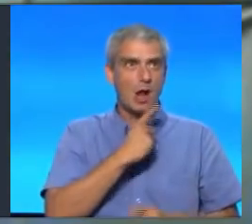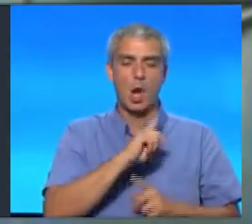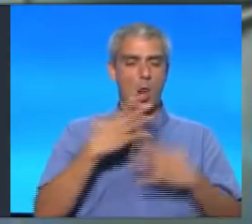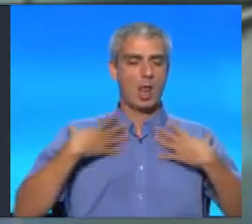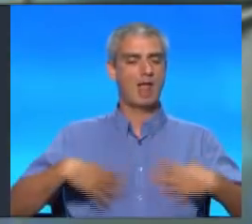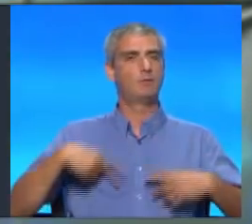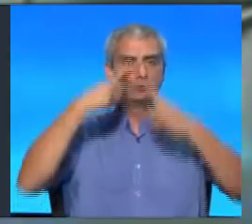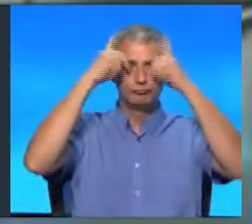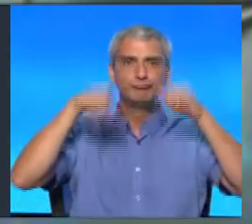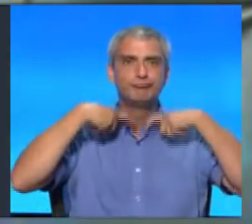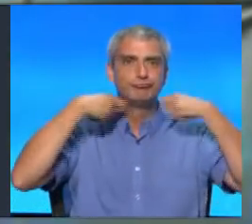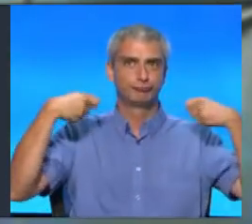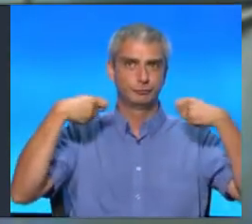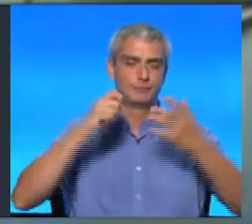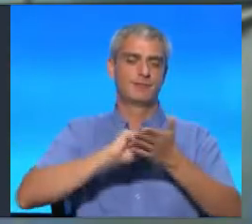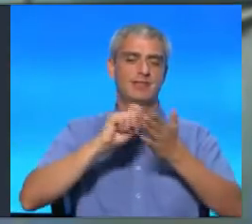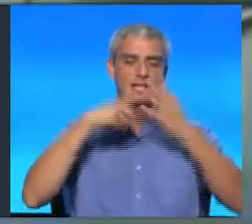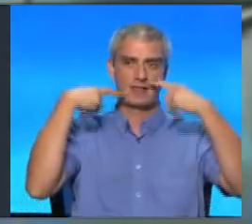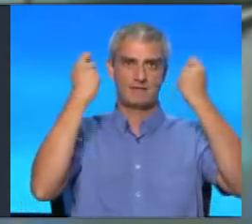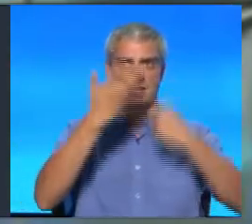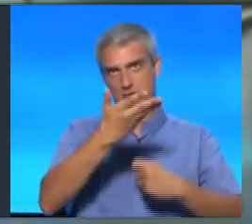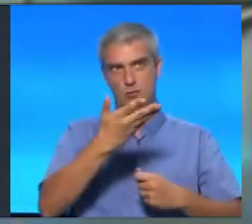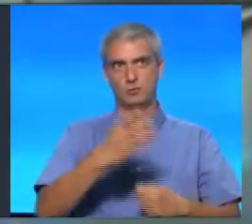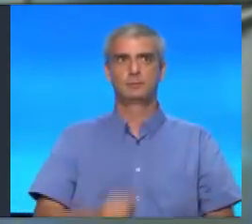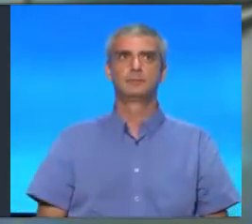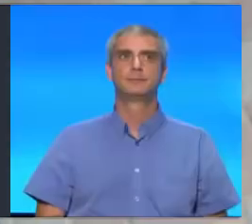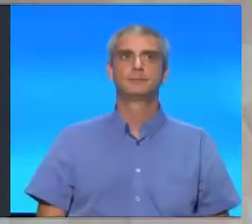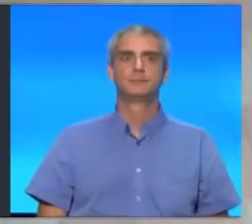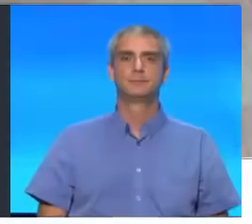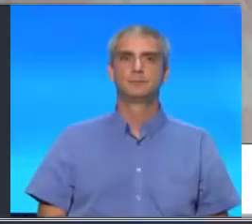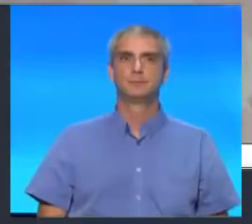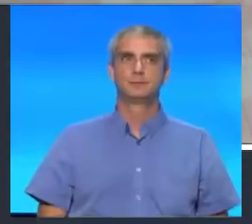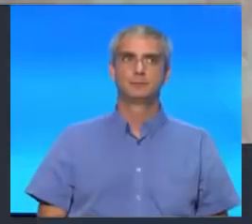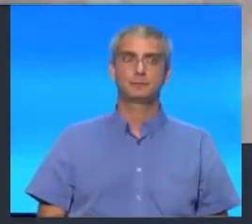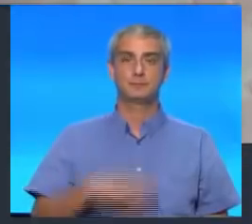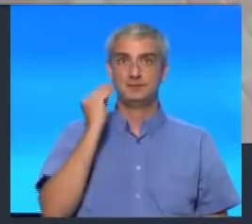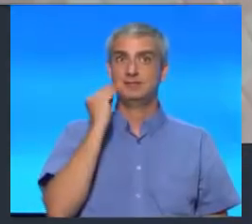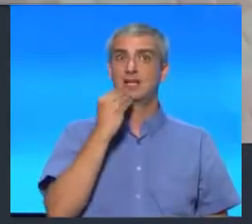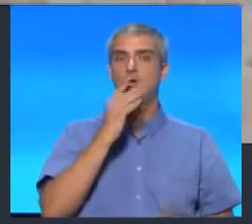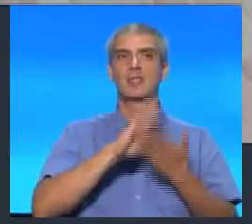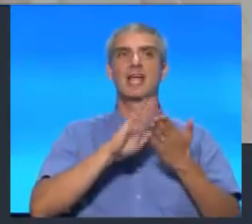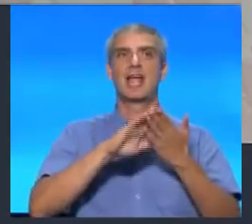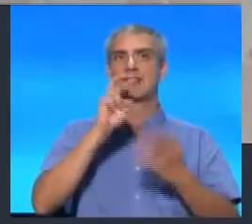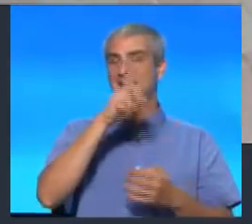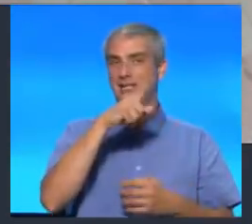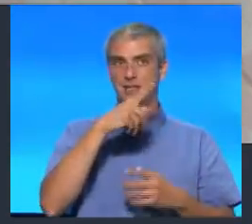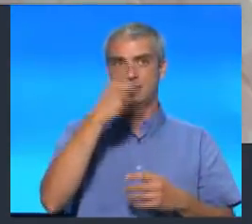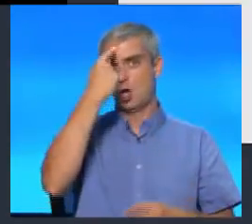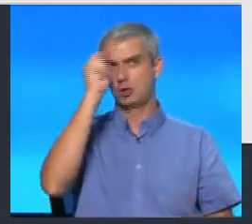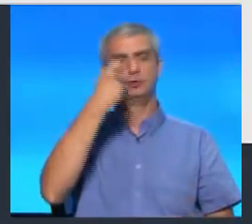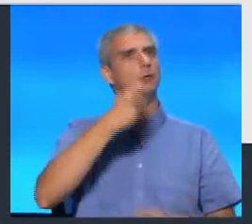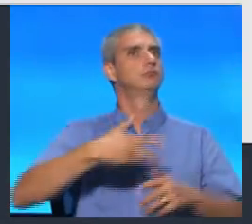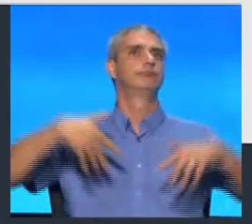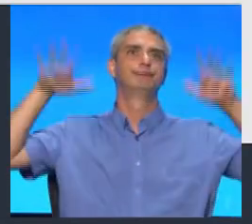מסורתי. כתבנו לענייני חינוך לירן חוג'יינוף עם הסיפור. בצהרון, בגן עירית, בהוד השרון, הרימו דגל